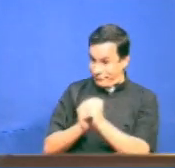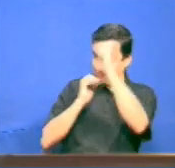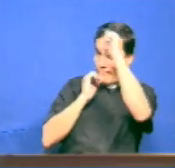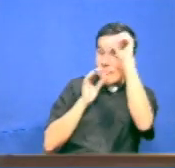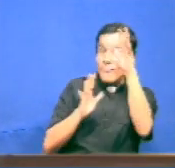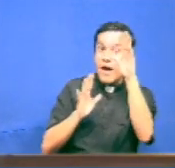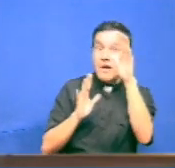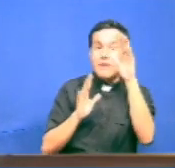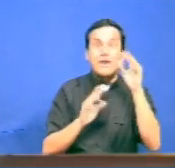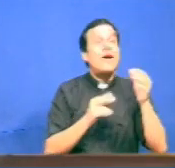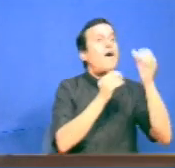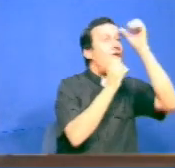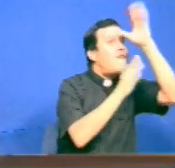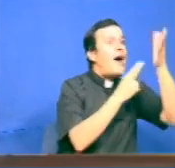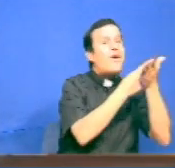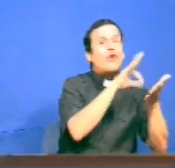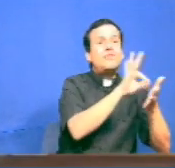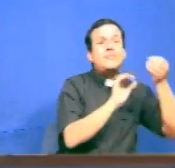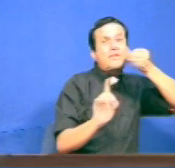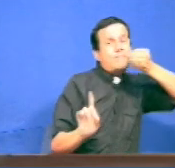Roho Mtakatifu kutoka kwa Baba,